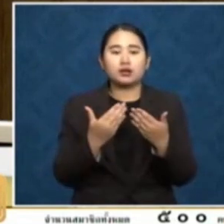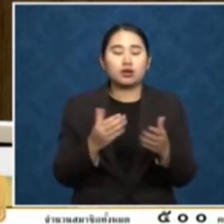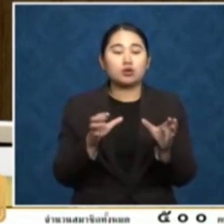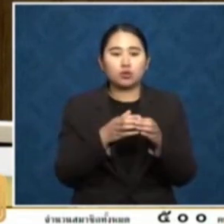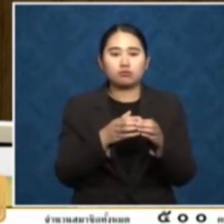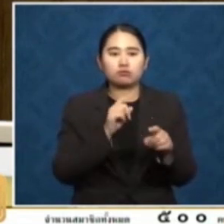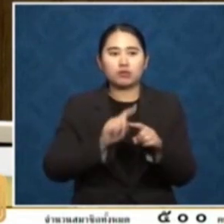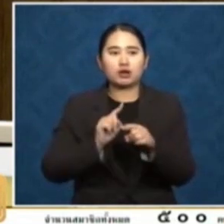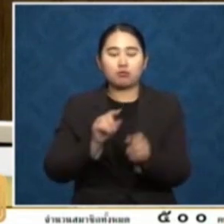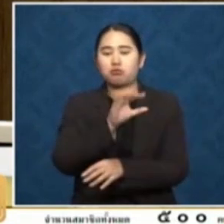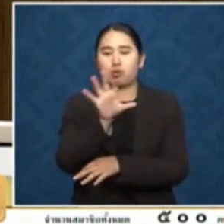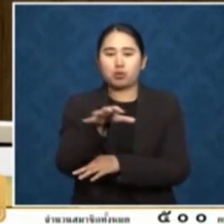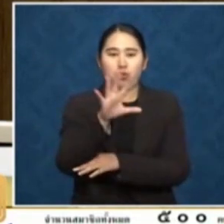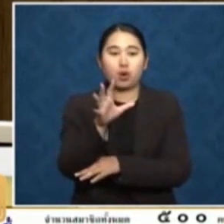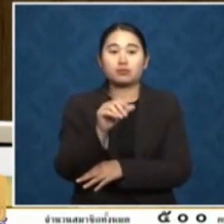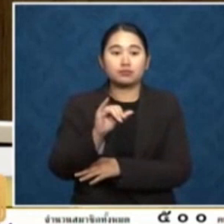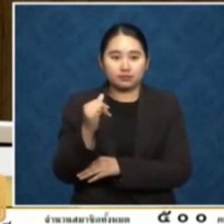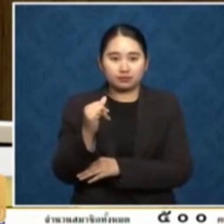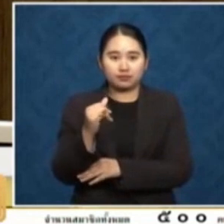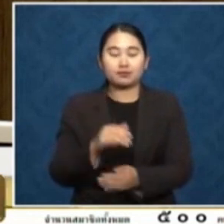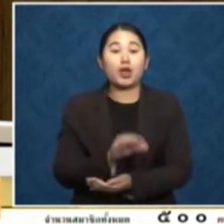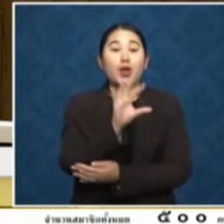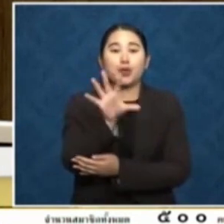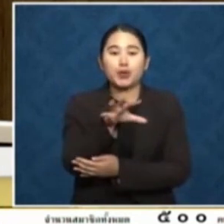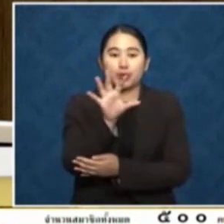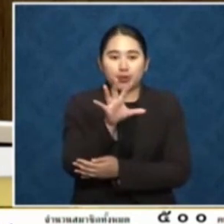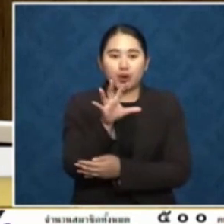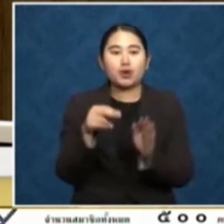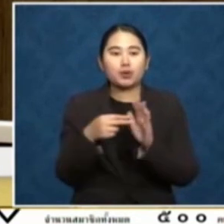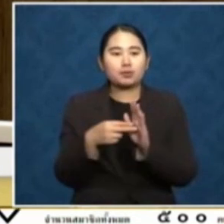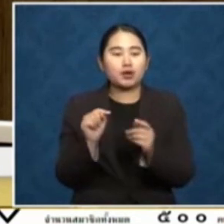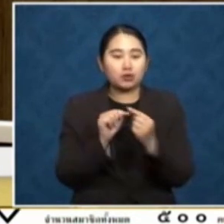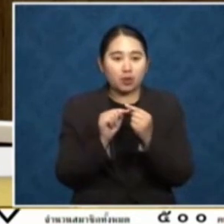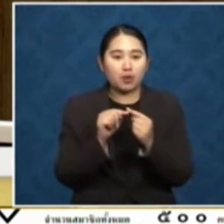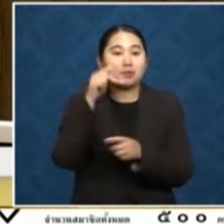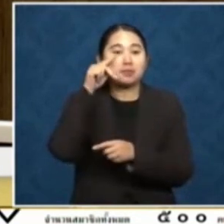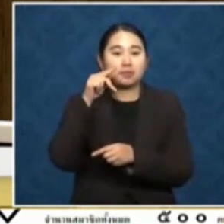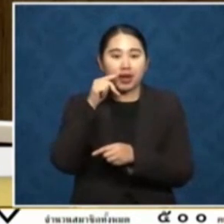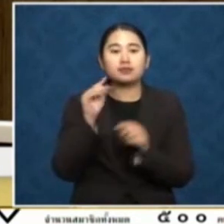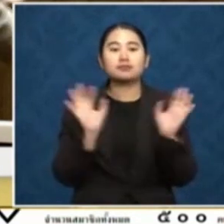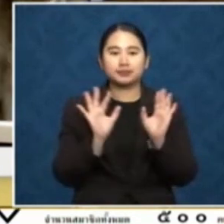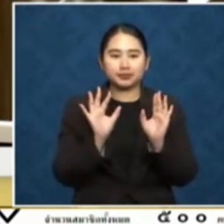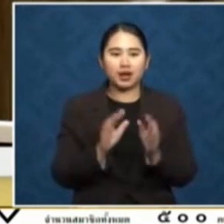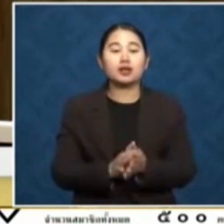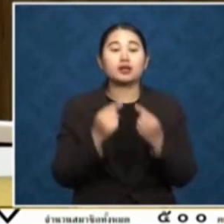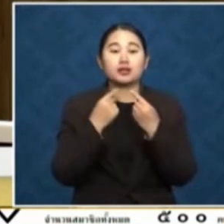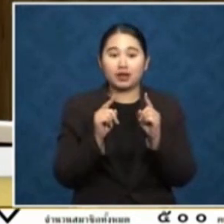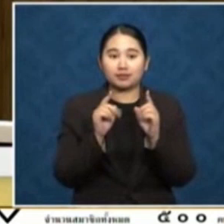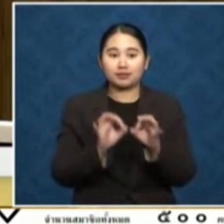บุคคลผู้มีความหลากหลายทางเพศหลอกผู้ชายการหลอกลวงกันนั้นมันไม่ได้ขึ้นอยู่กับเพศแต่มันขึ้